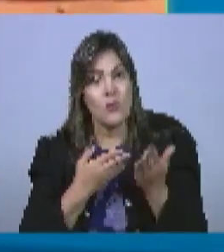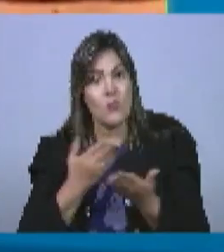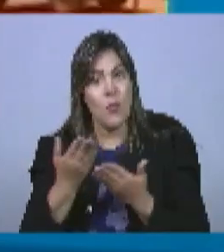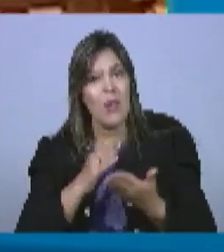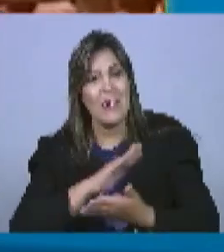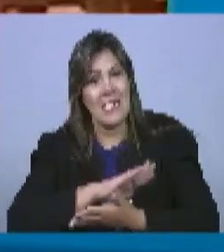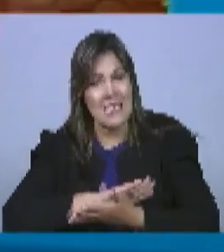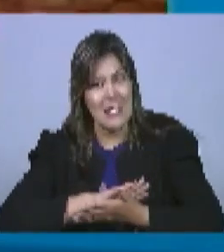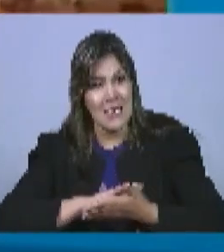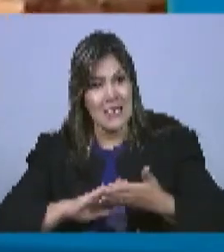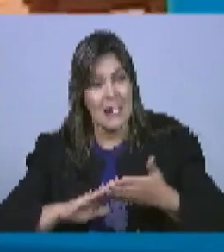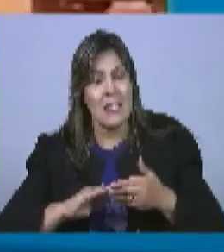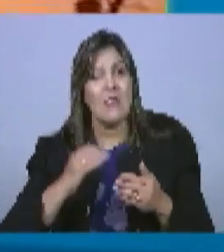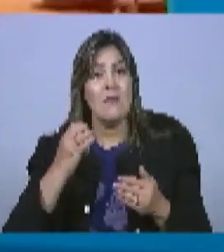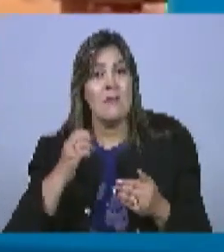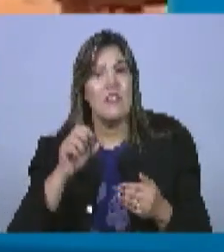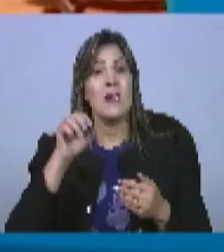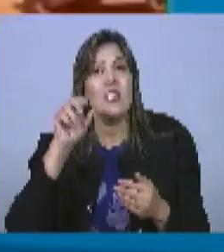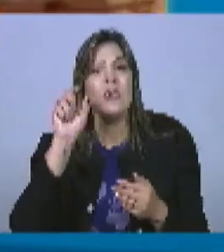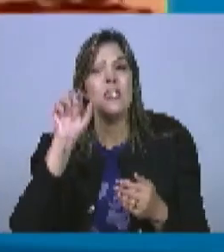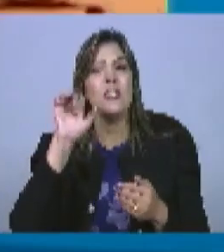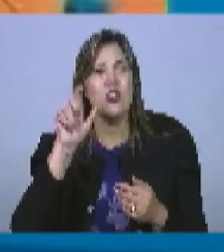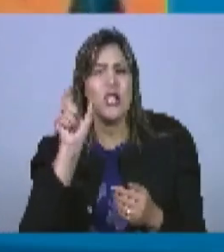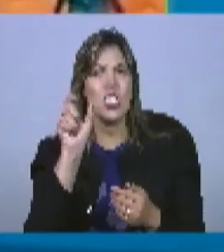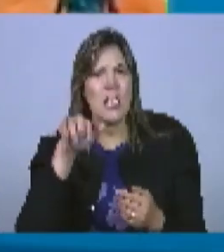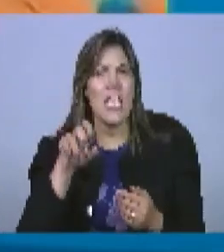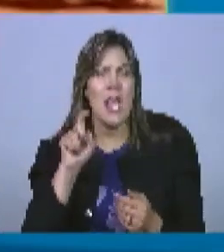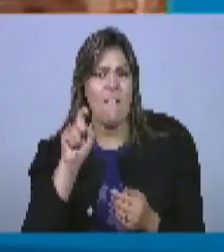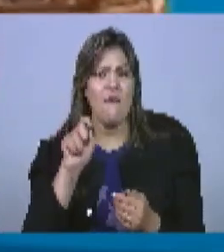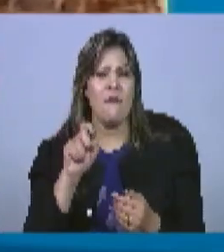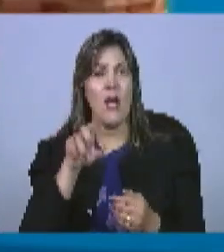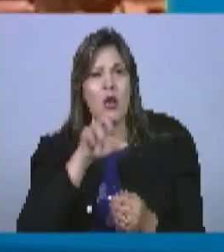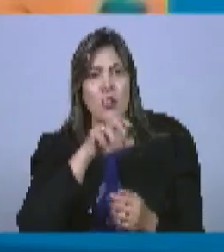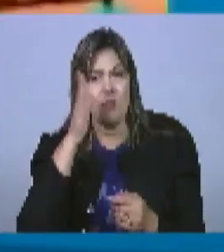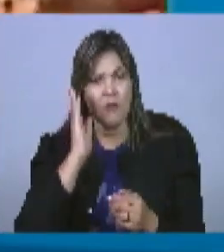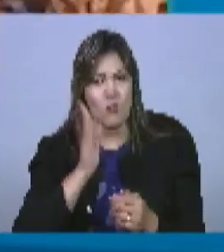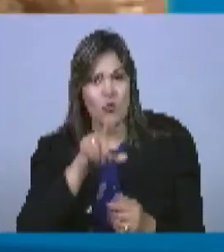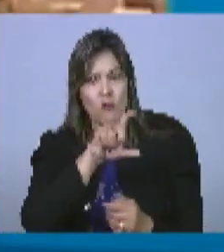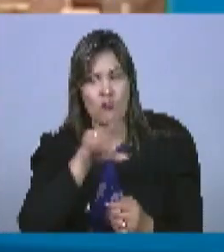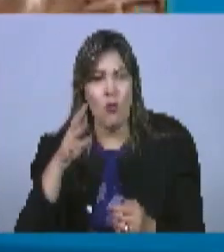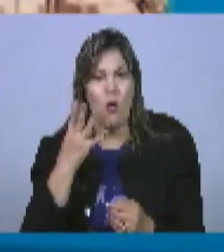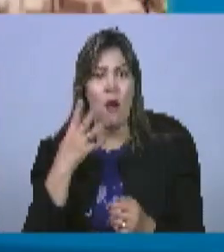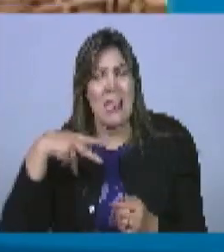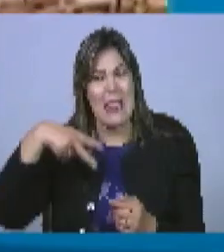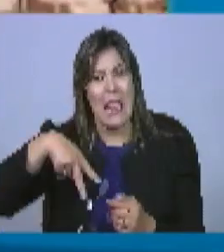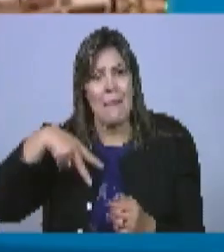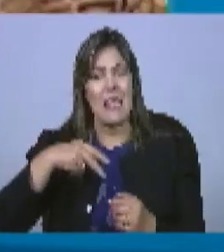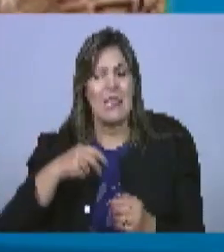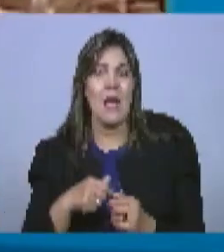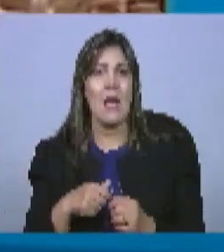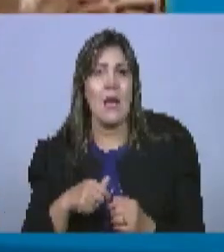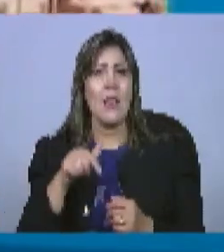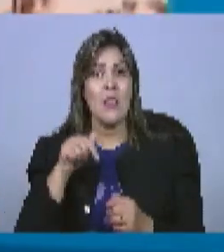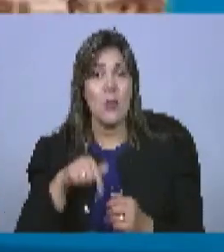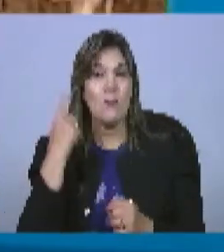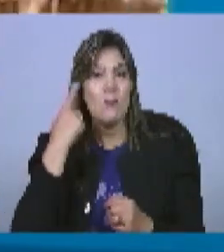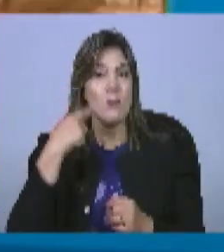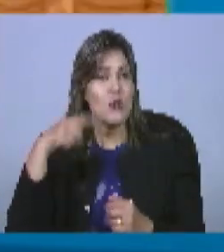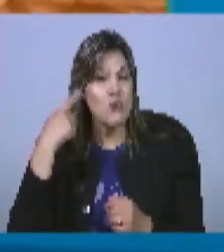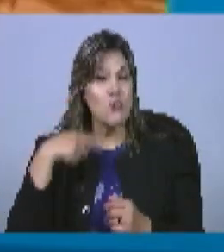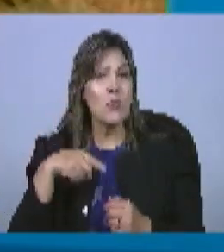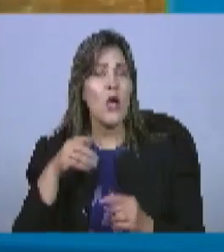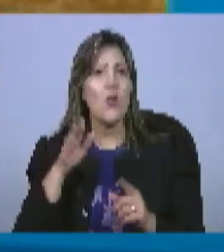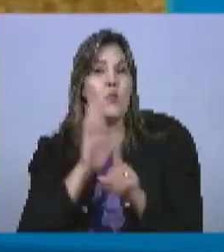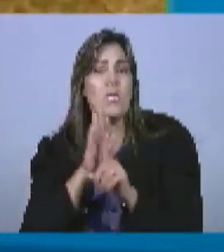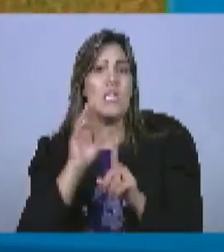جنيف منتصف شهر اغسطس الجاري بين الجيش السوداني وقوات الدعم السريع احنا عارفين ان كان في جهود